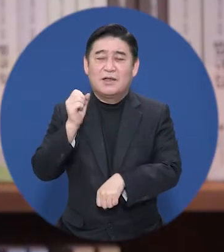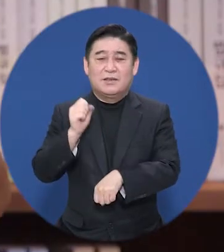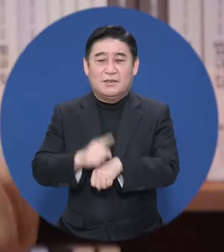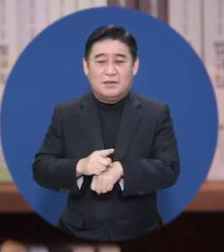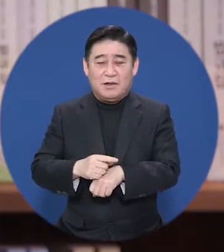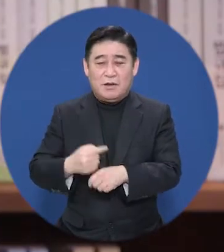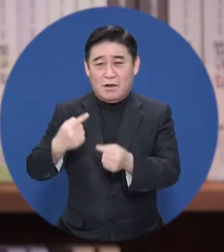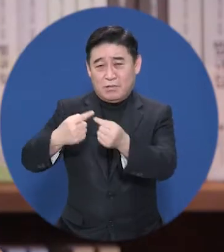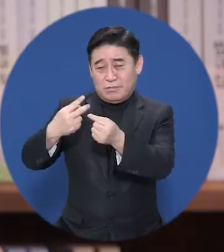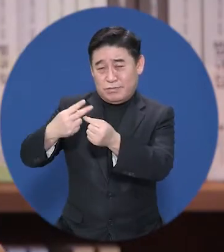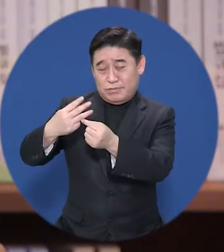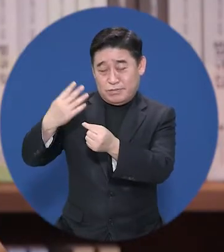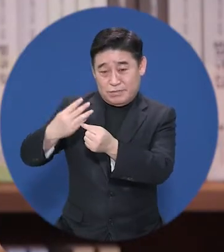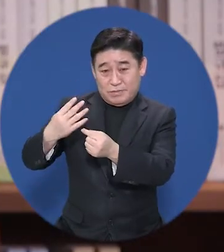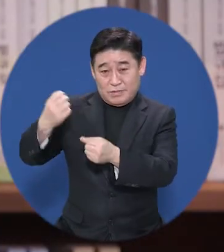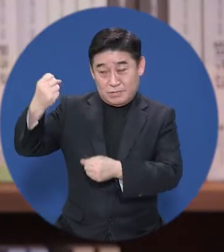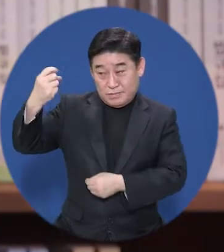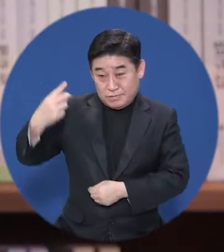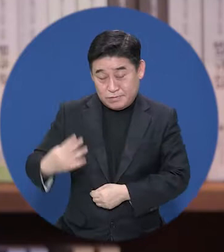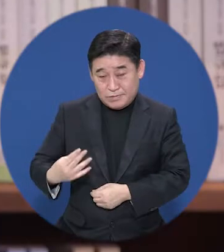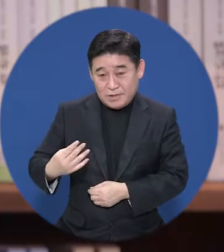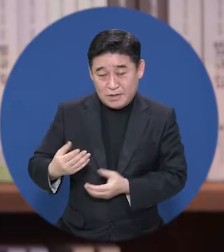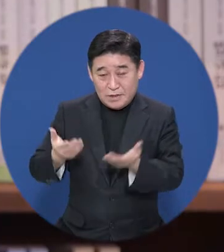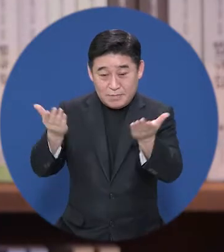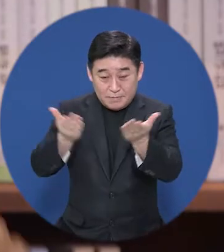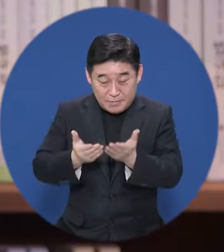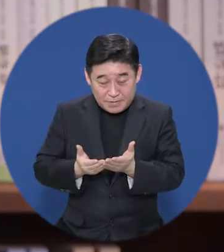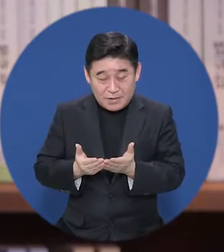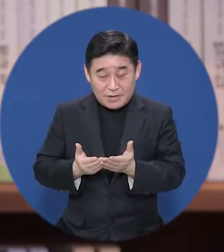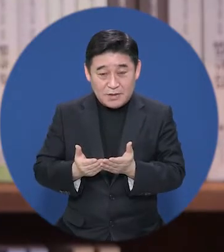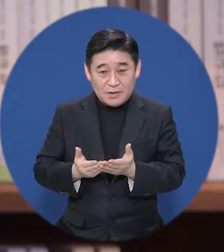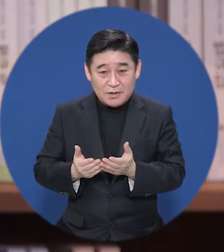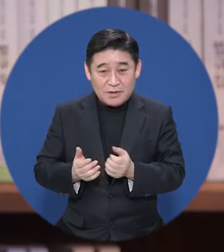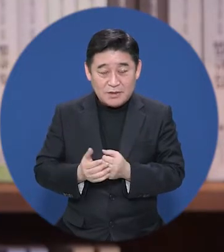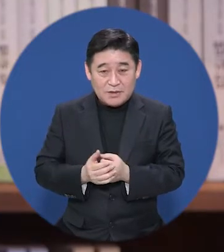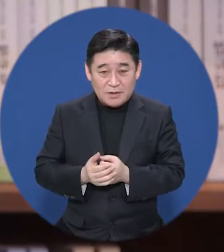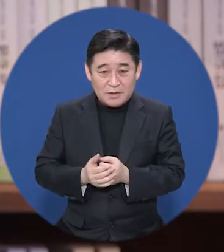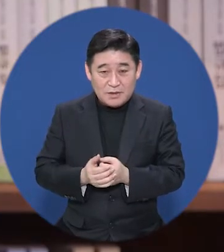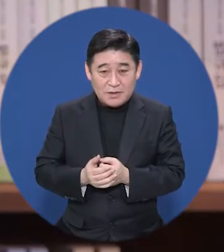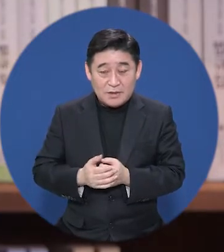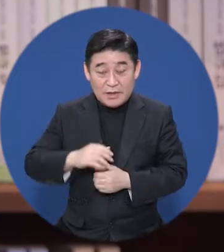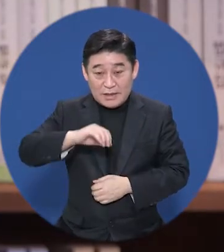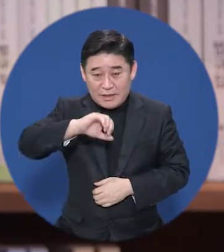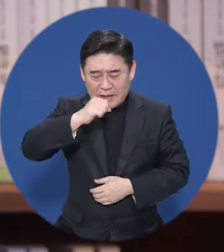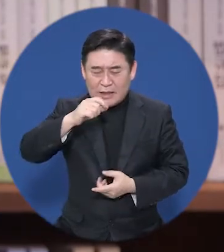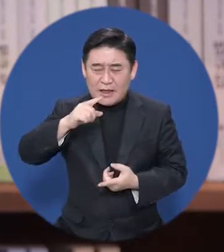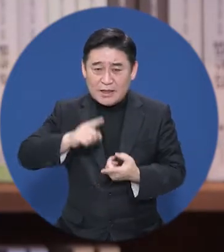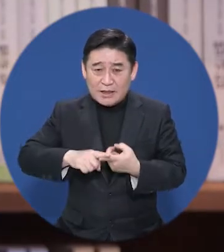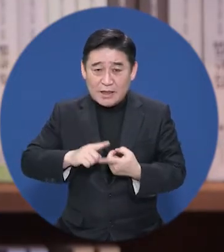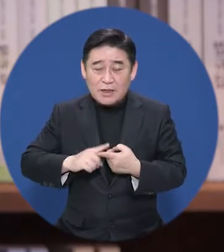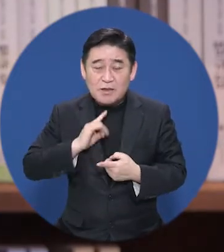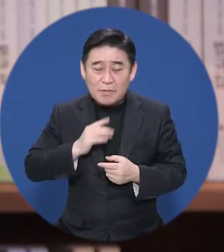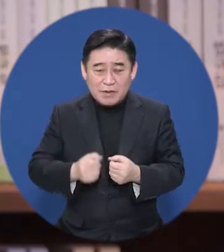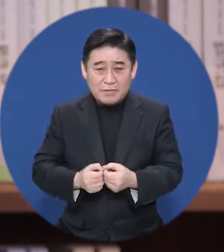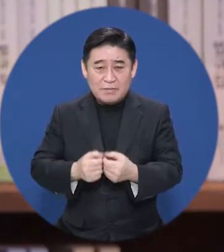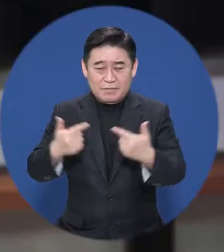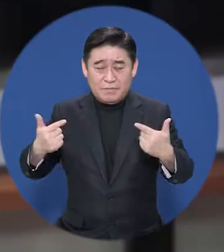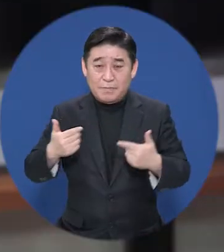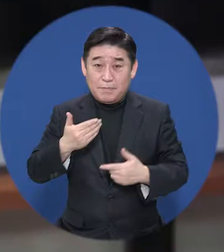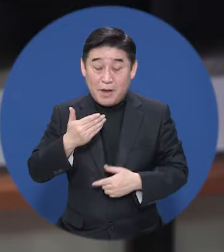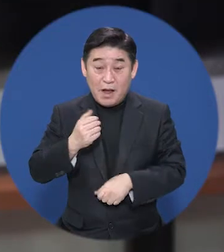예. 또 우선순위라든가 이런 것들을 맞춰가지고 예. 거기에 이제 그 들어와 있는 예산에 대해서만 증액 가능하도록